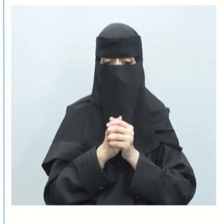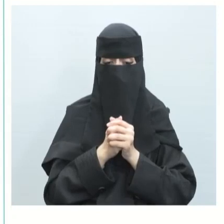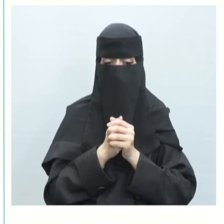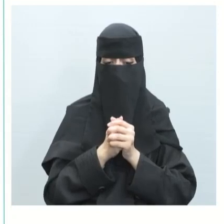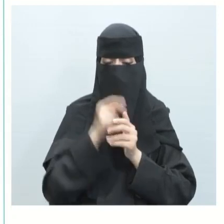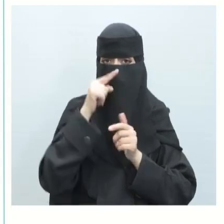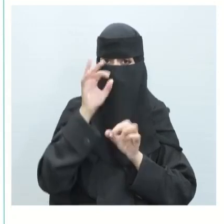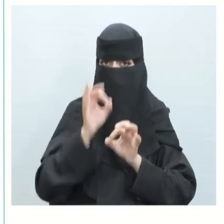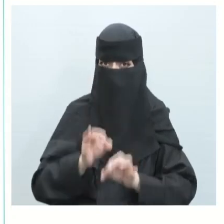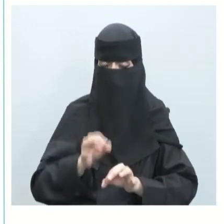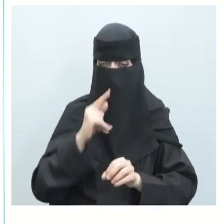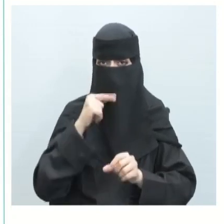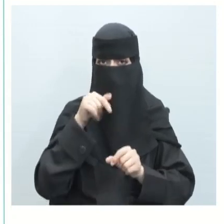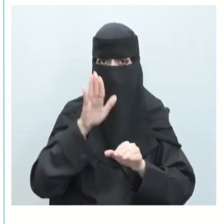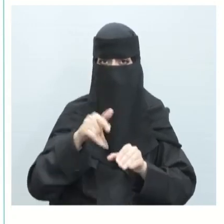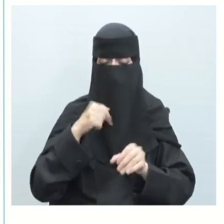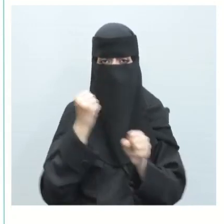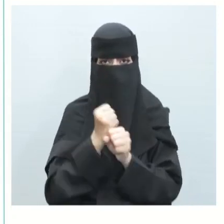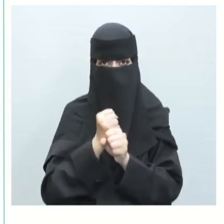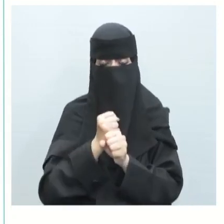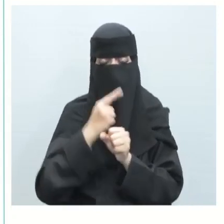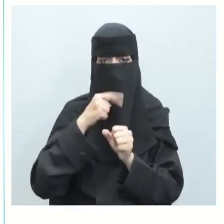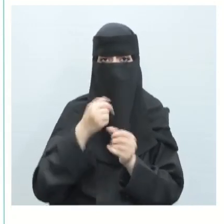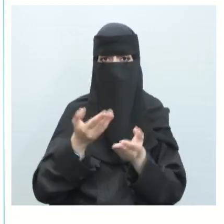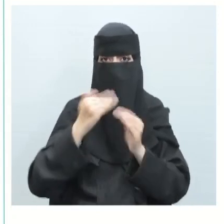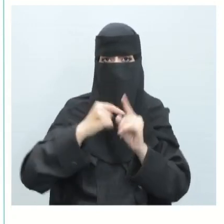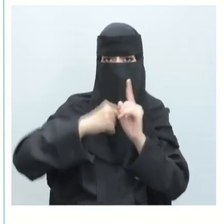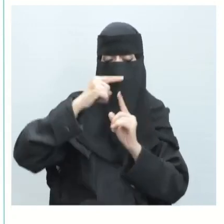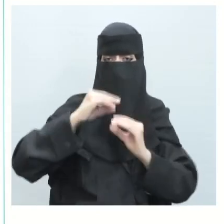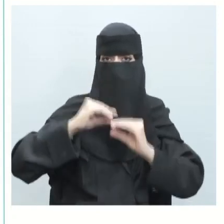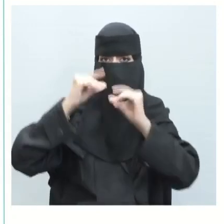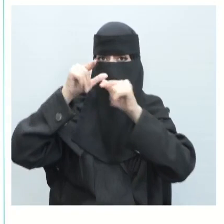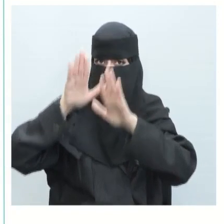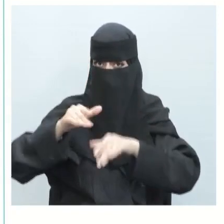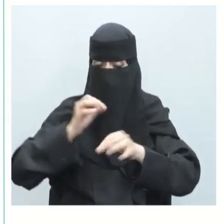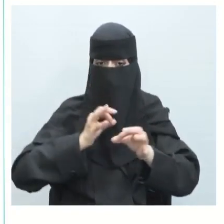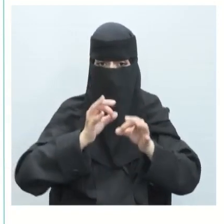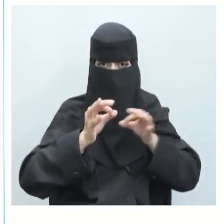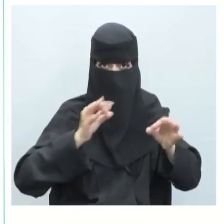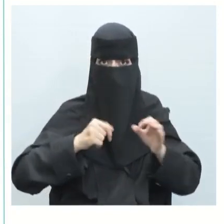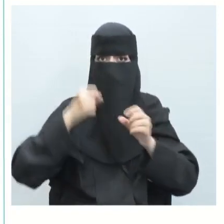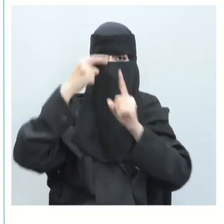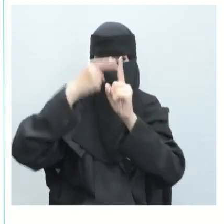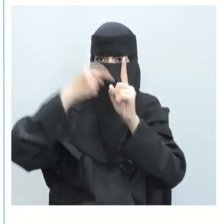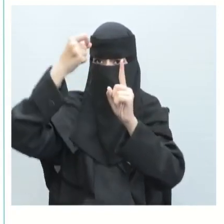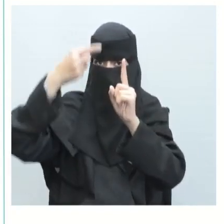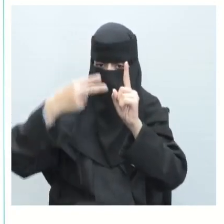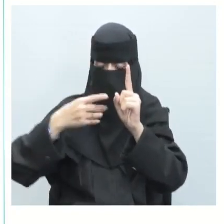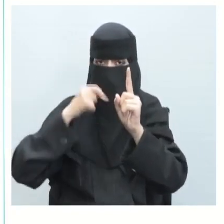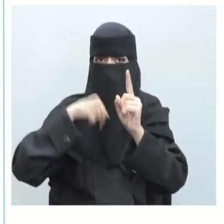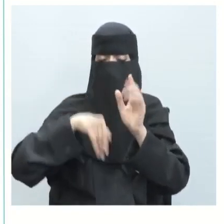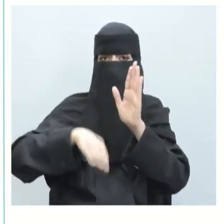ان يتم العمل بقدر كبير من الكفاءه وهذا يتم في حال وجود سياسه معايير ضوابط